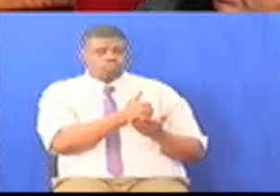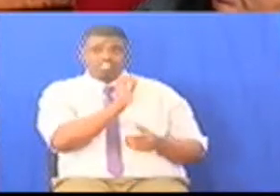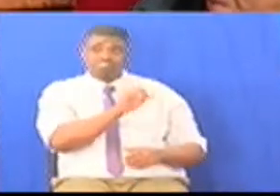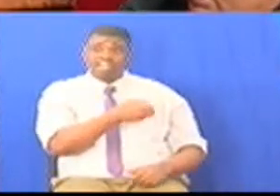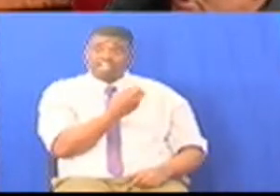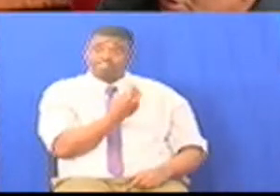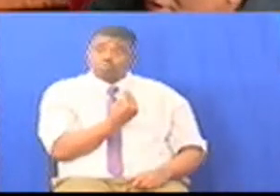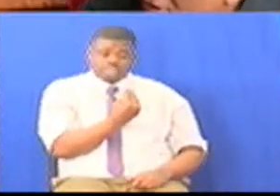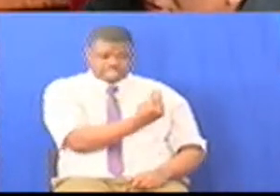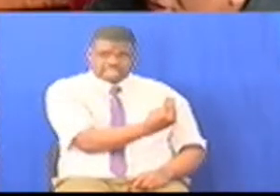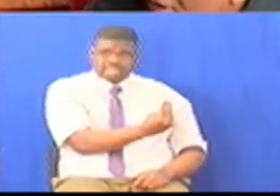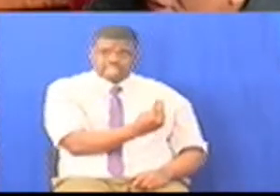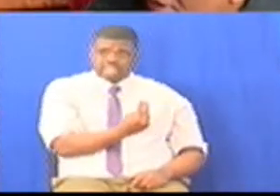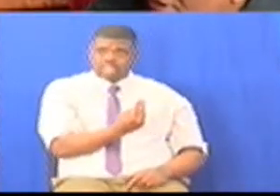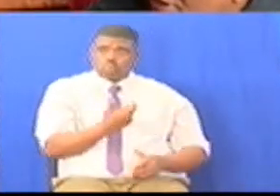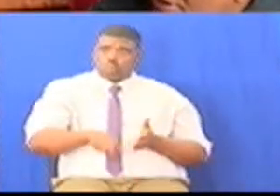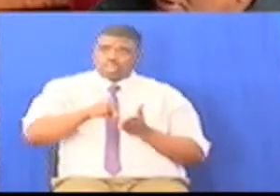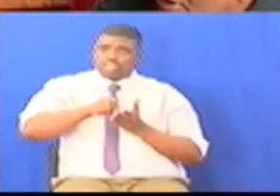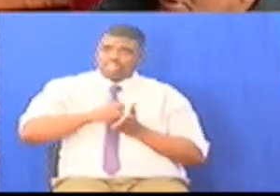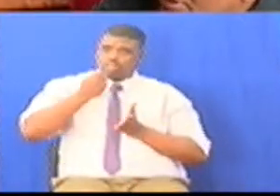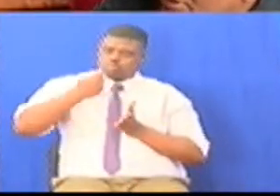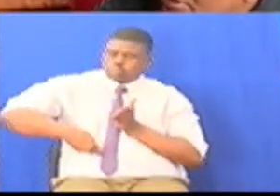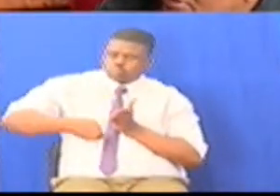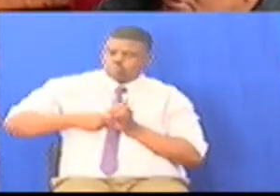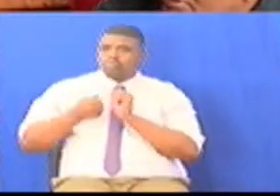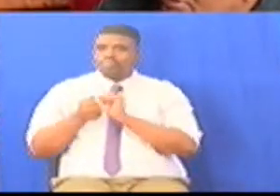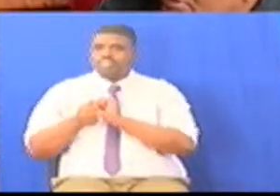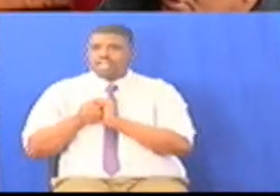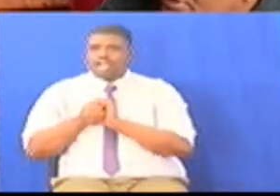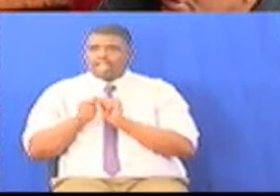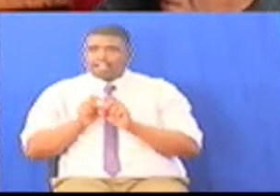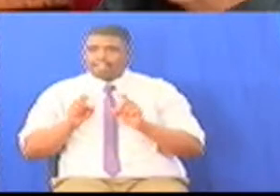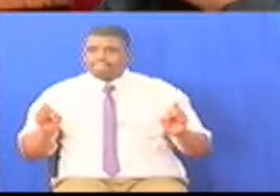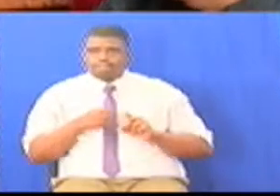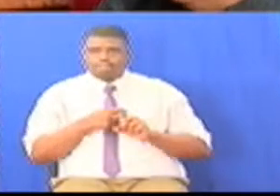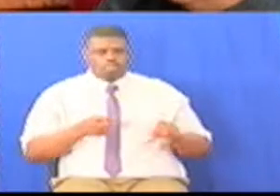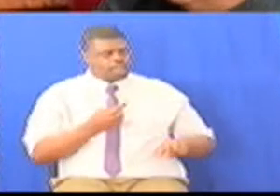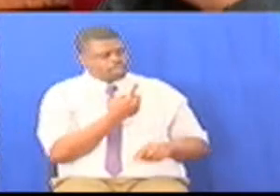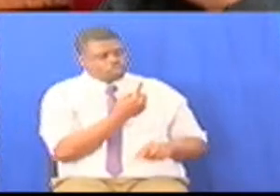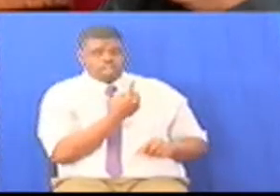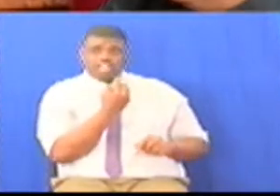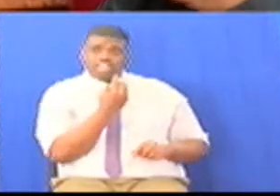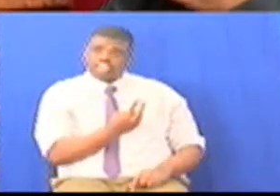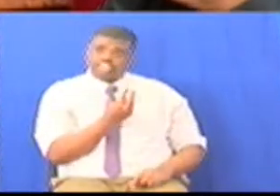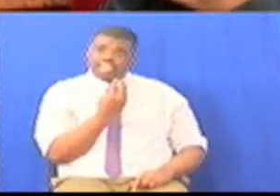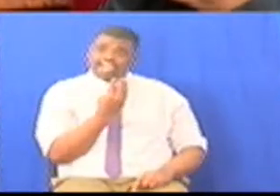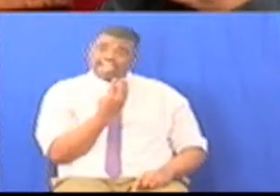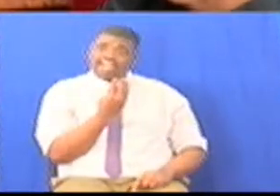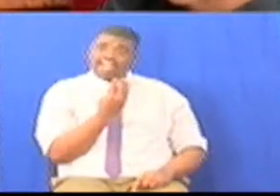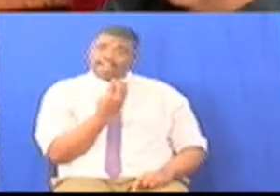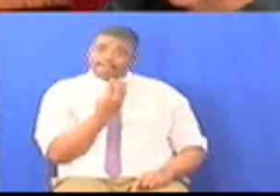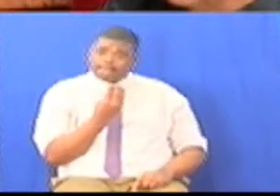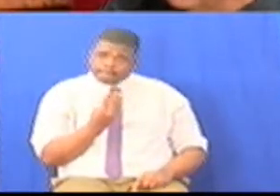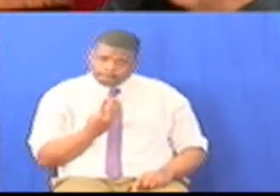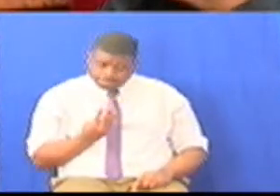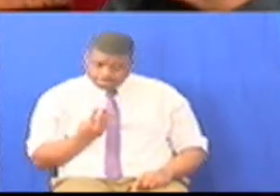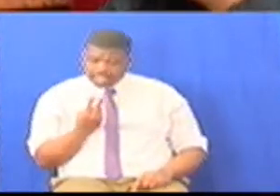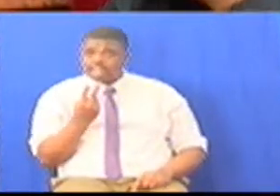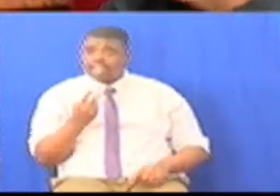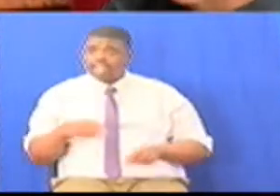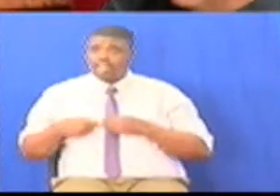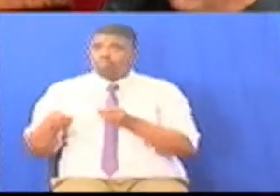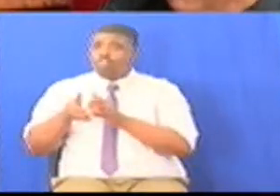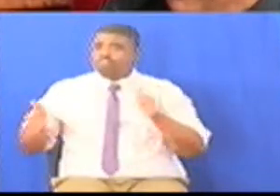wa kuongeza ushuru wa bidhaa, japo kifungu cha 124(2) cha sheria ya ushuru wa bidhaa kinatoa fursa